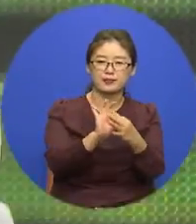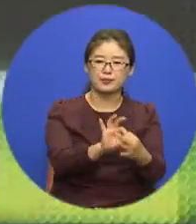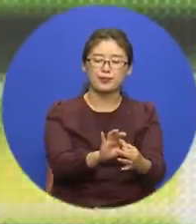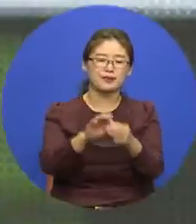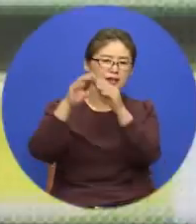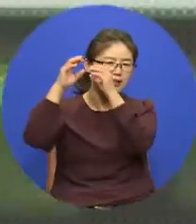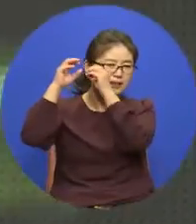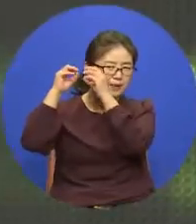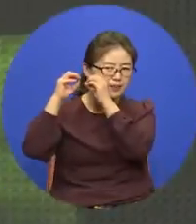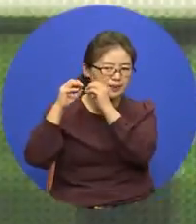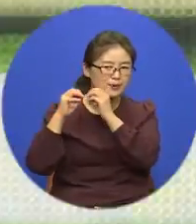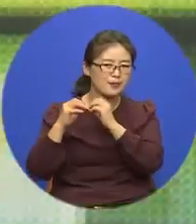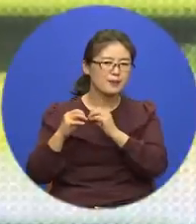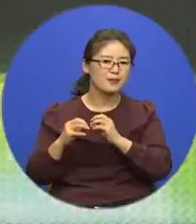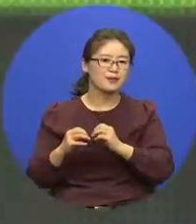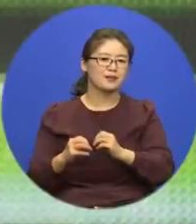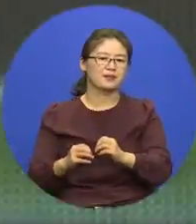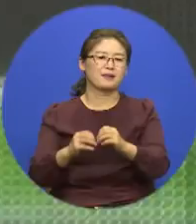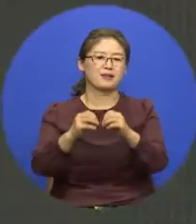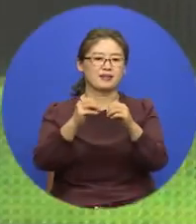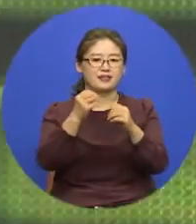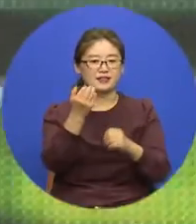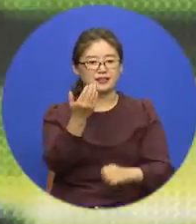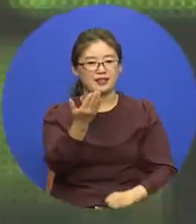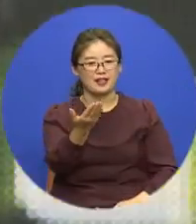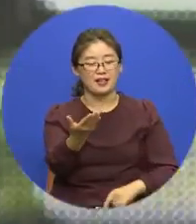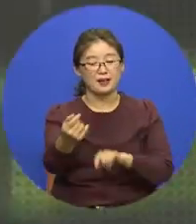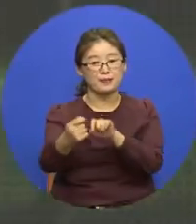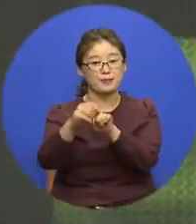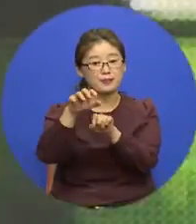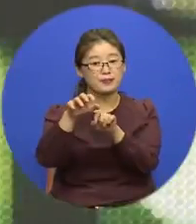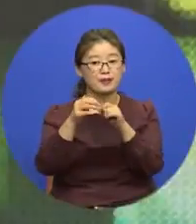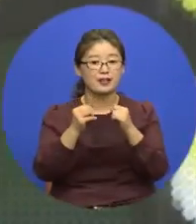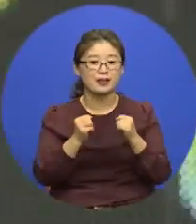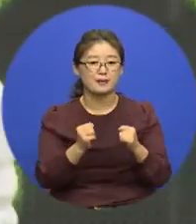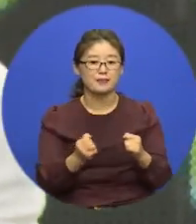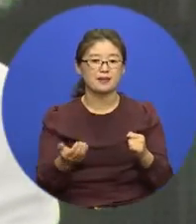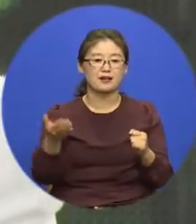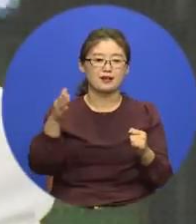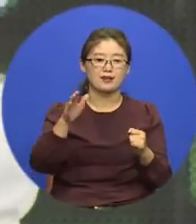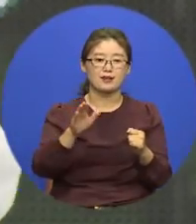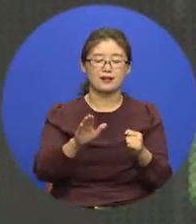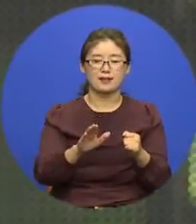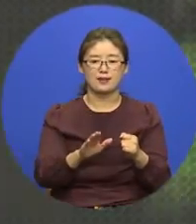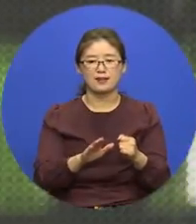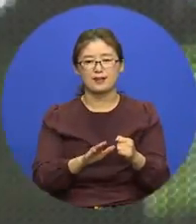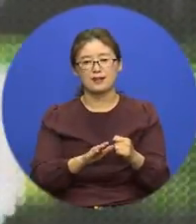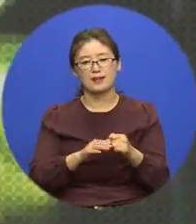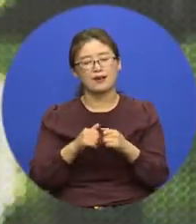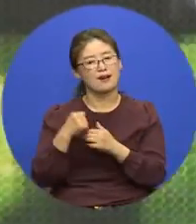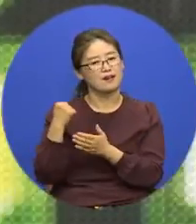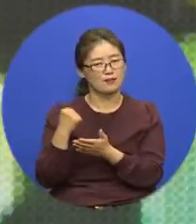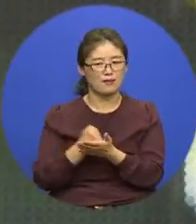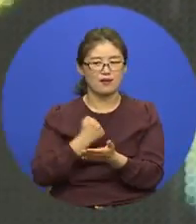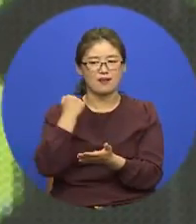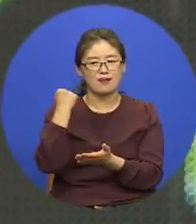끊임없이 속삭이는 그대 곁에 머물기만 이토록